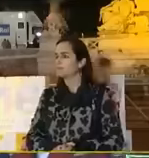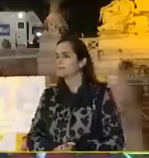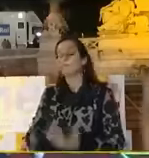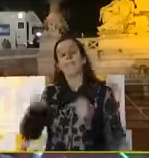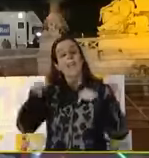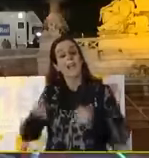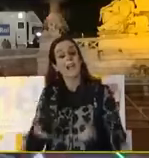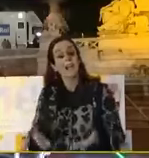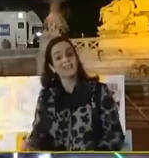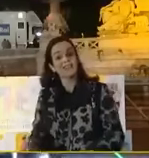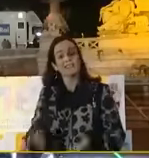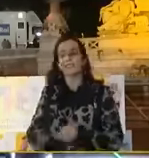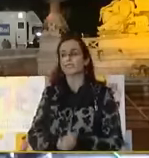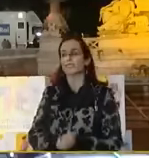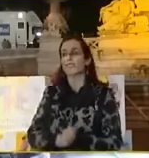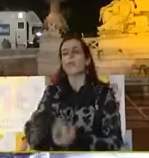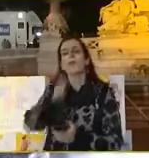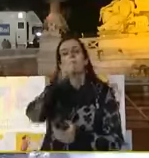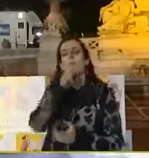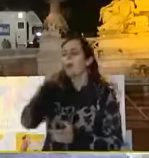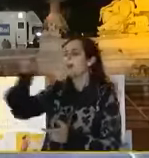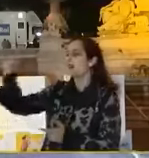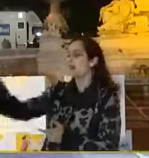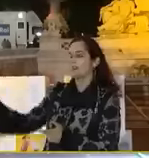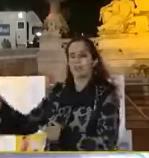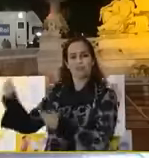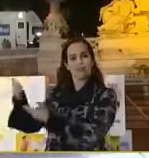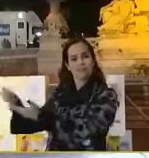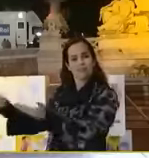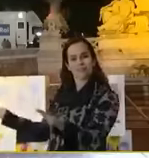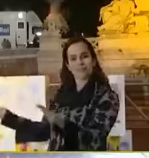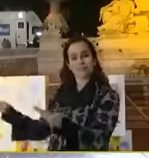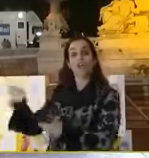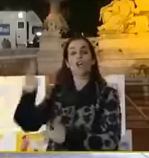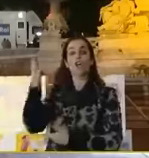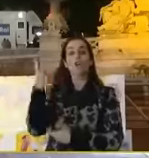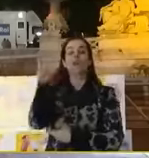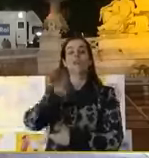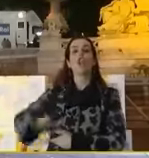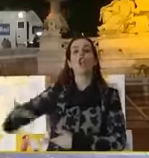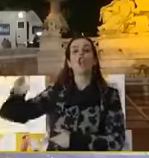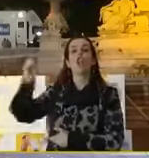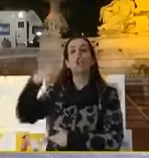Adesso lascio la parola a loro, Roberta Lombardi.